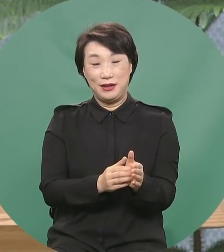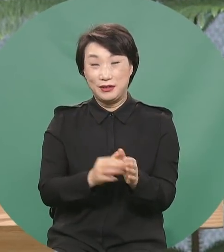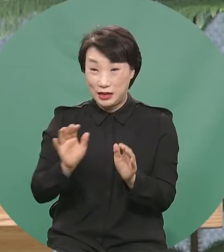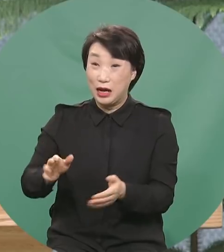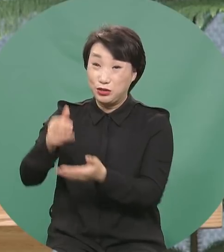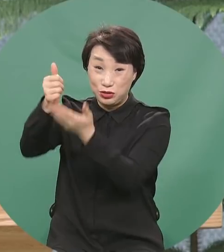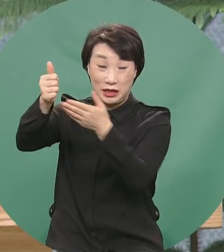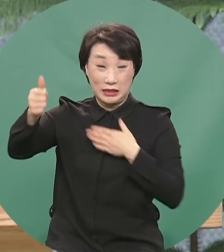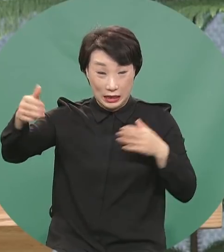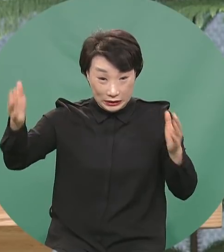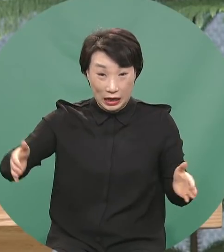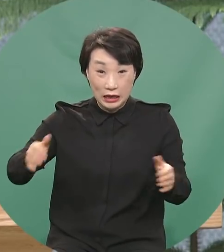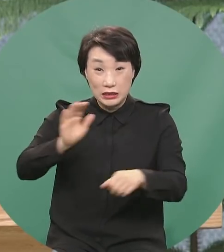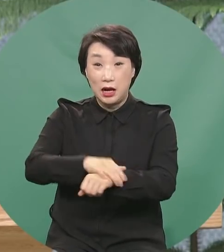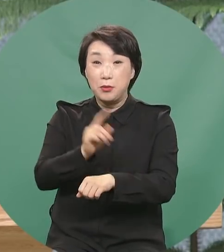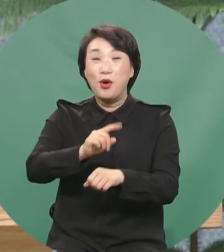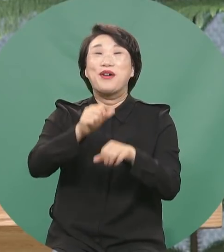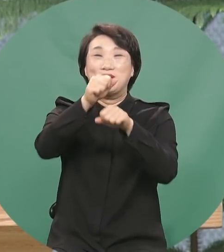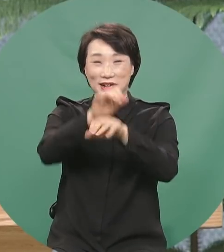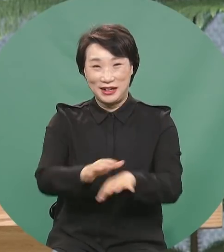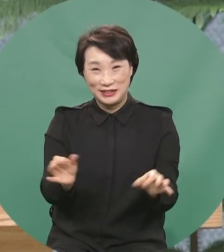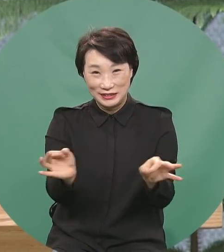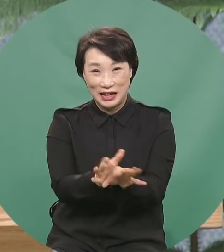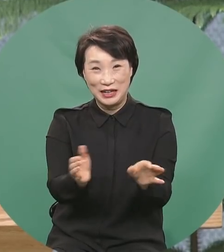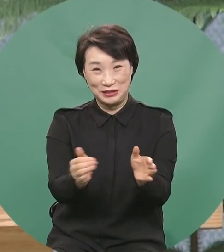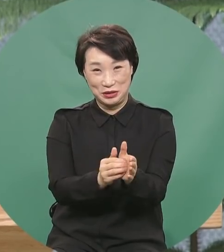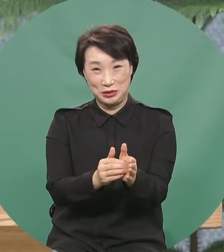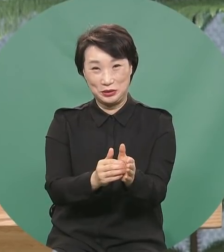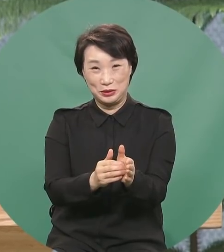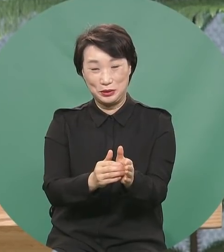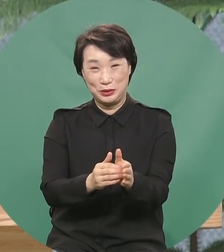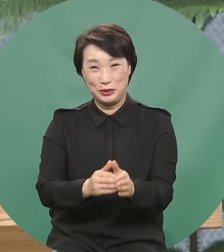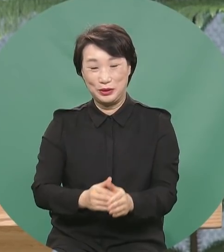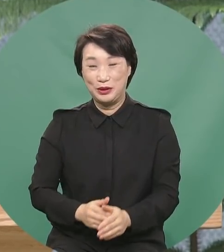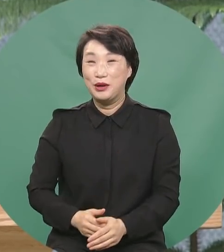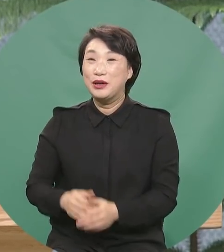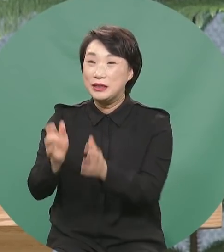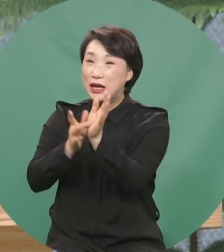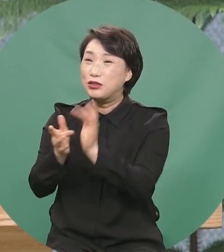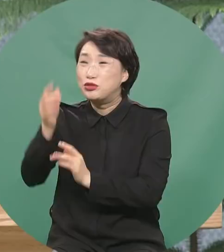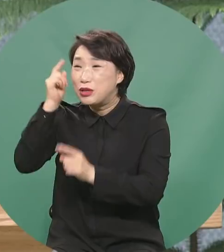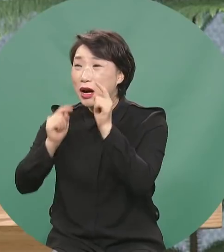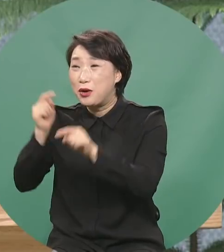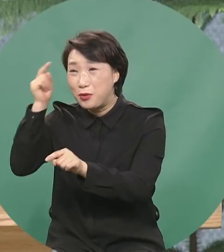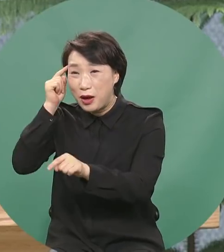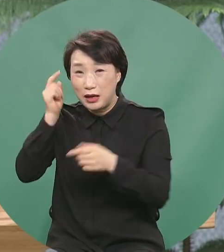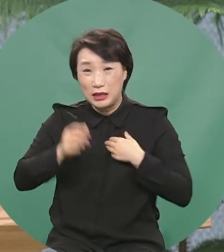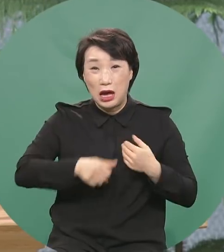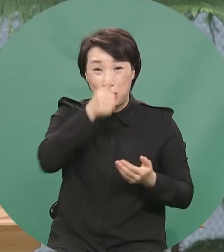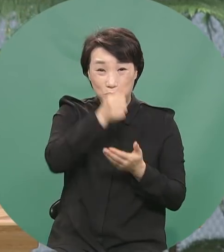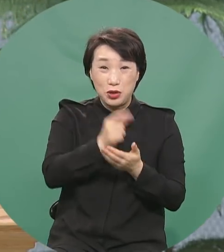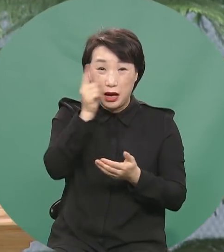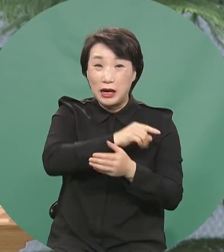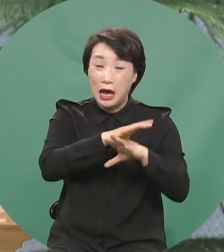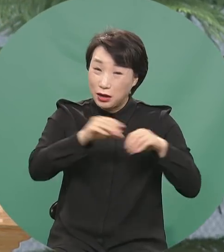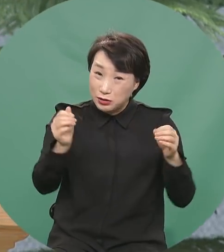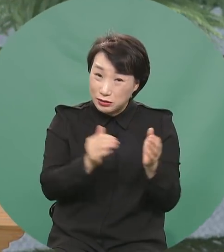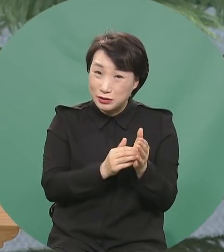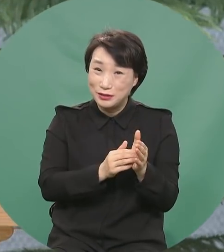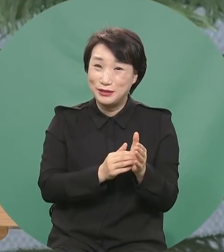주님과 나와 사이의 허물은 무너져 버려야 된다. 그가 상하면 우리 죄악을 해결해